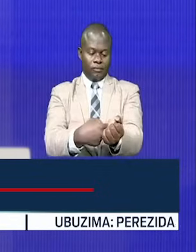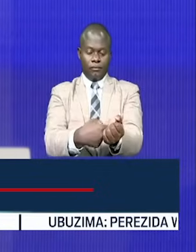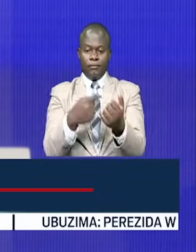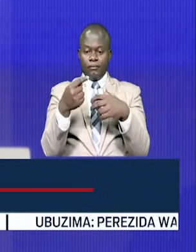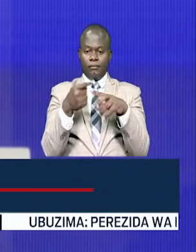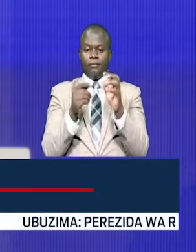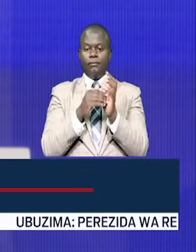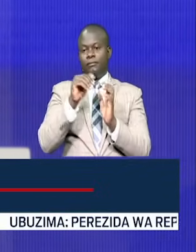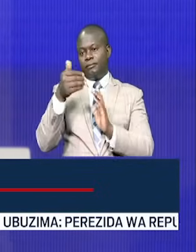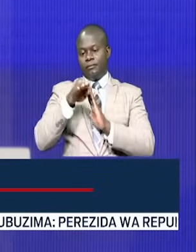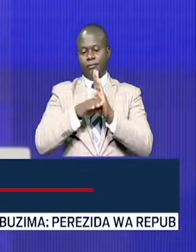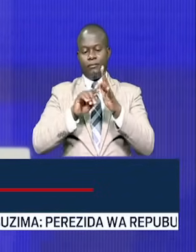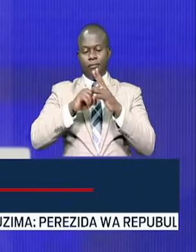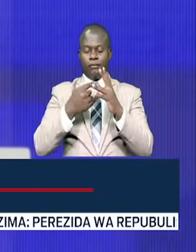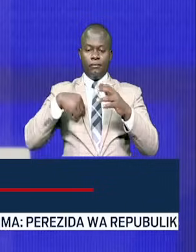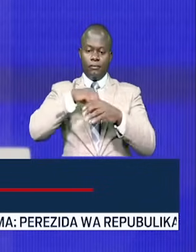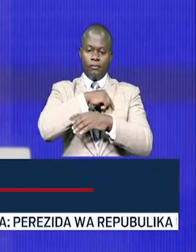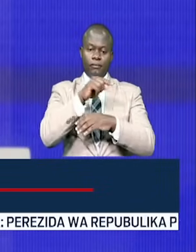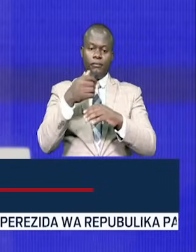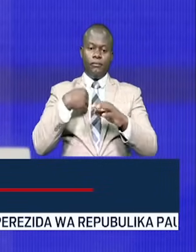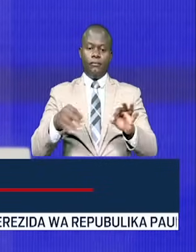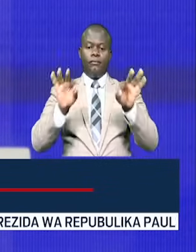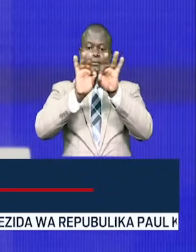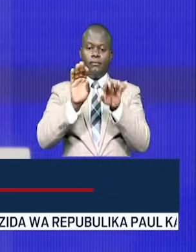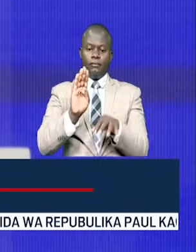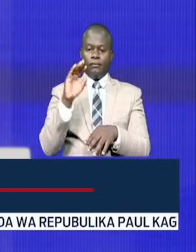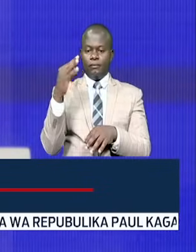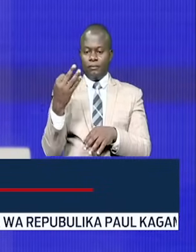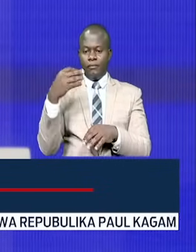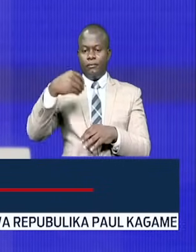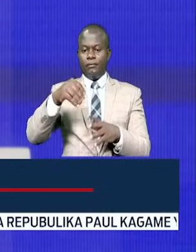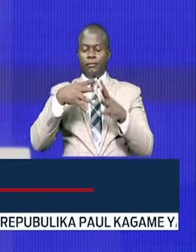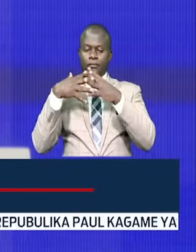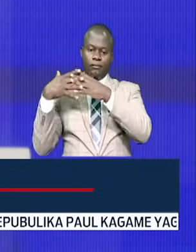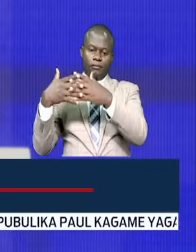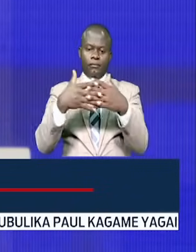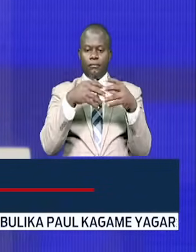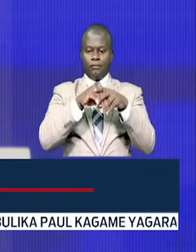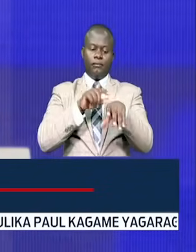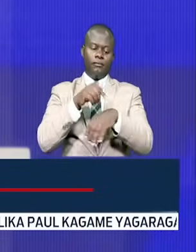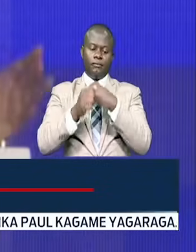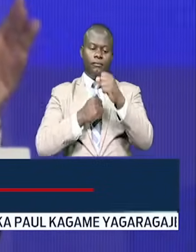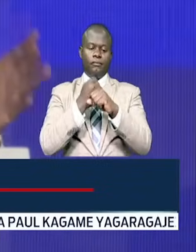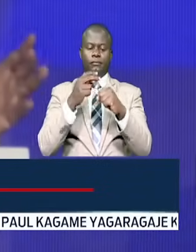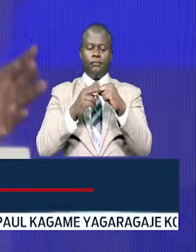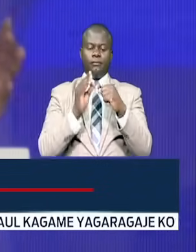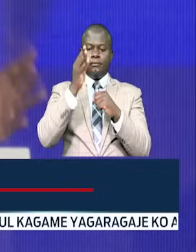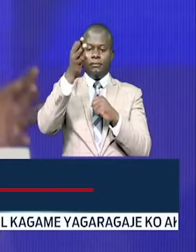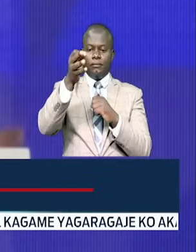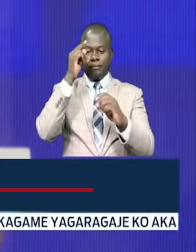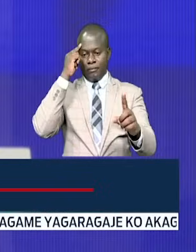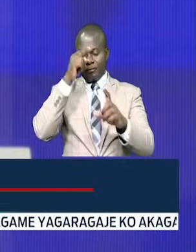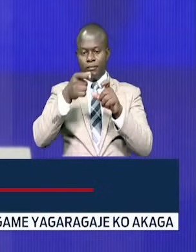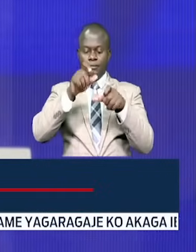Hari kandi indi gahunda twatangiye nayo ifite agaciro ka miliyari 3 z'amadolari y'Abanyamerika mu gihe cy'imyaka 7 iri imbere hagamijwe kongera